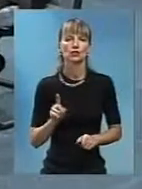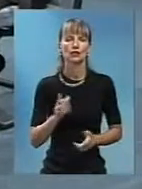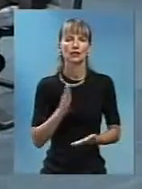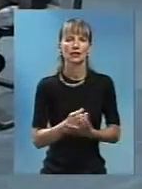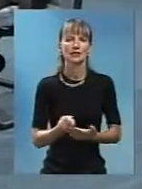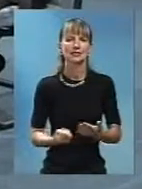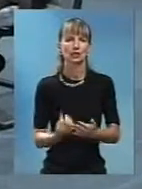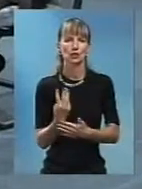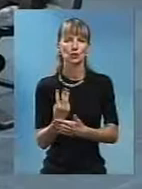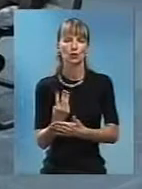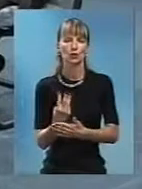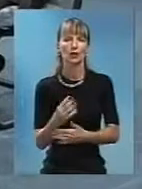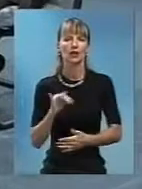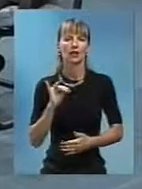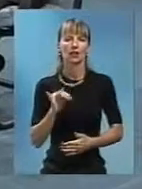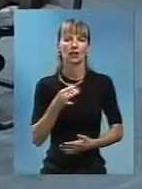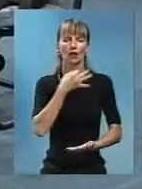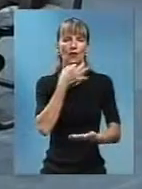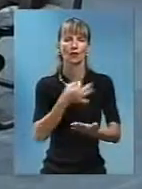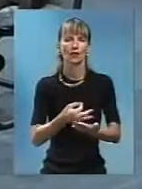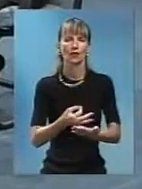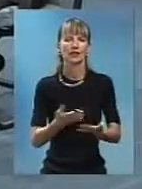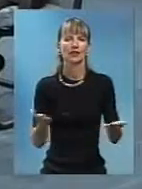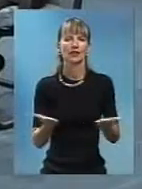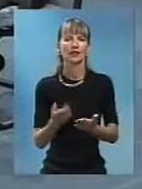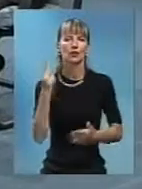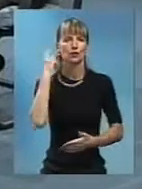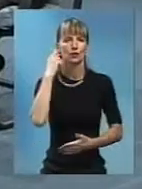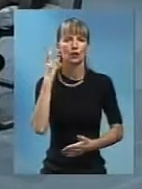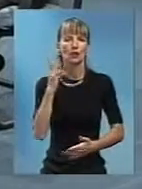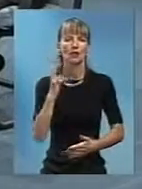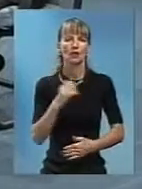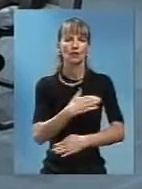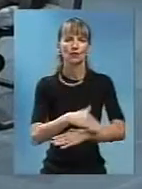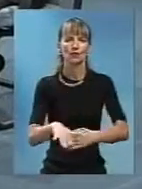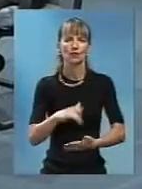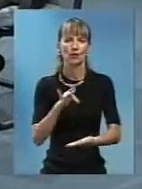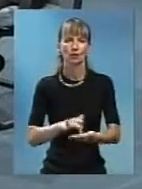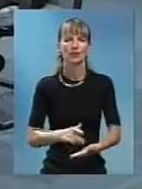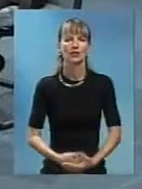означає тризуб, і, власне, відповіді, які почули на вулицях міста.